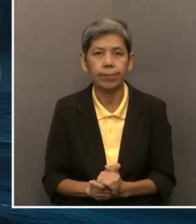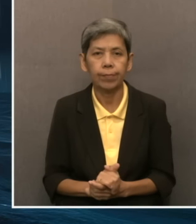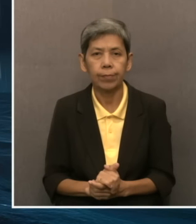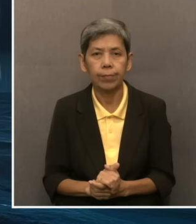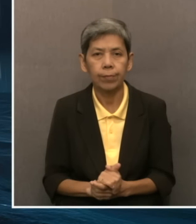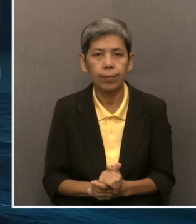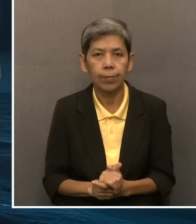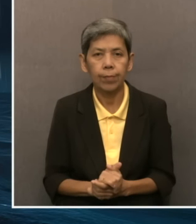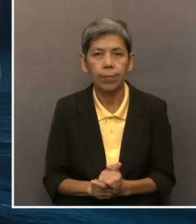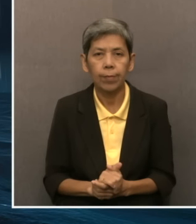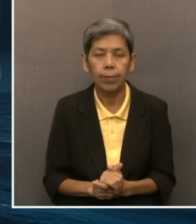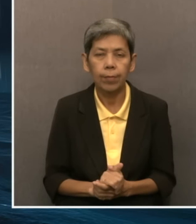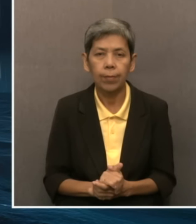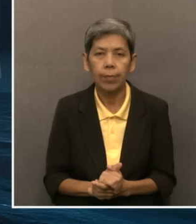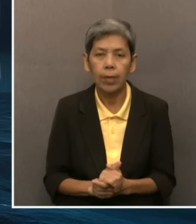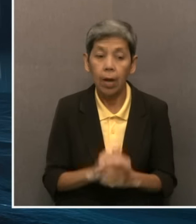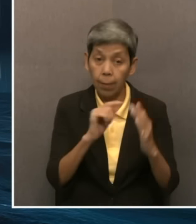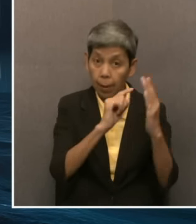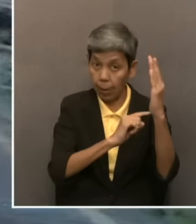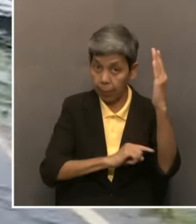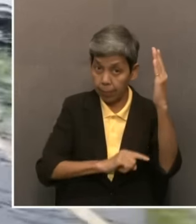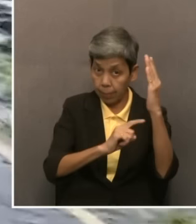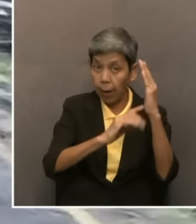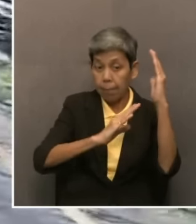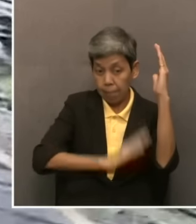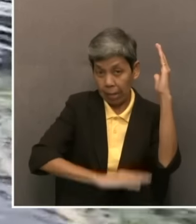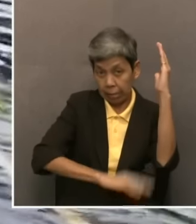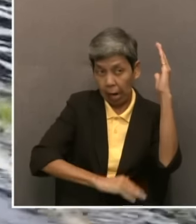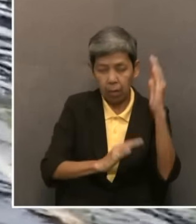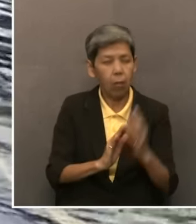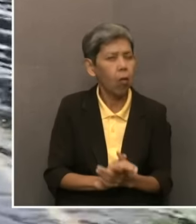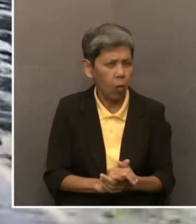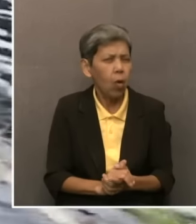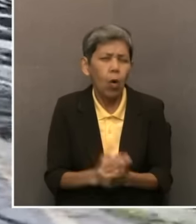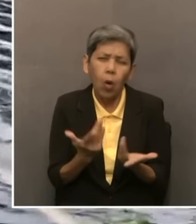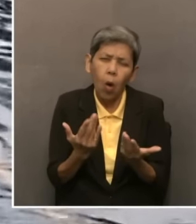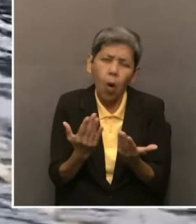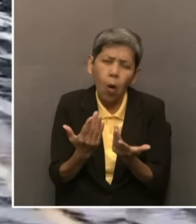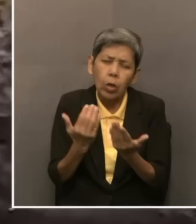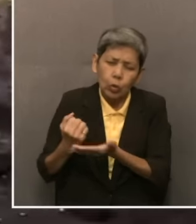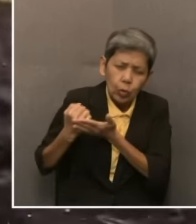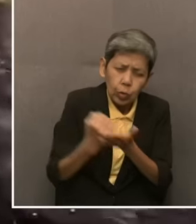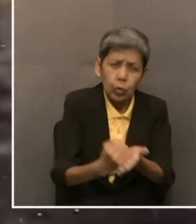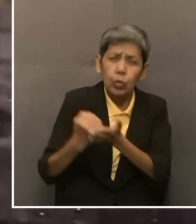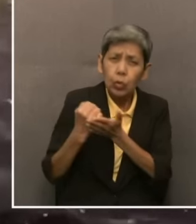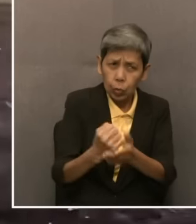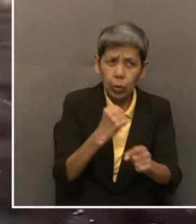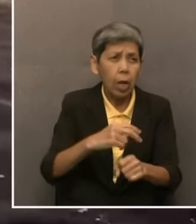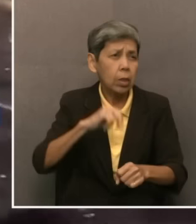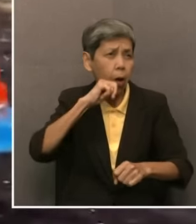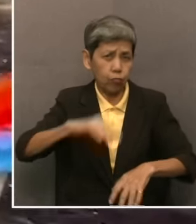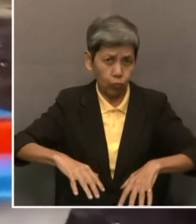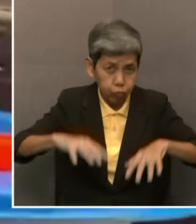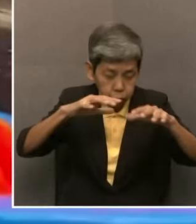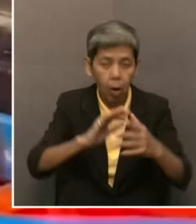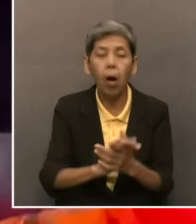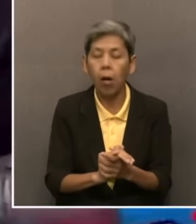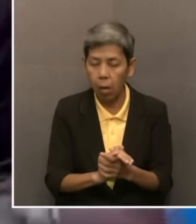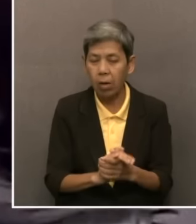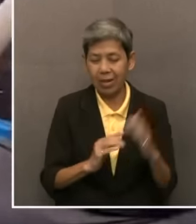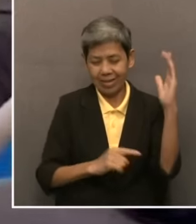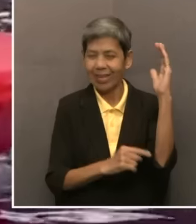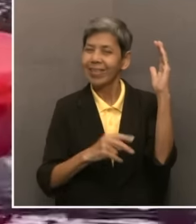ส่วนสถานการณ์ในหลากหลายพื้นที่ของภาคใต้ยังคงรอคอยความช่วยเหลืออยู่นะครับสถานการณ์น้ำท่วมอย่างที่นี่ครับจังหวัดน